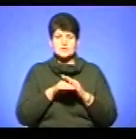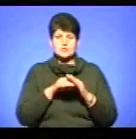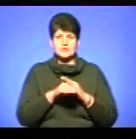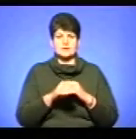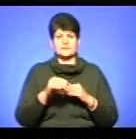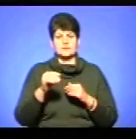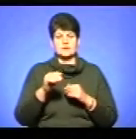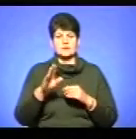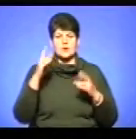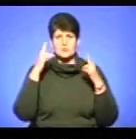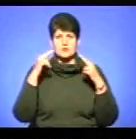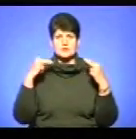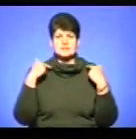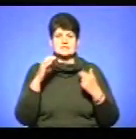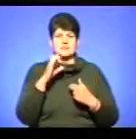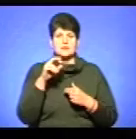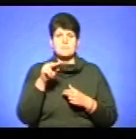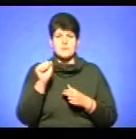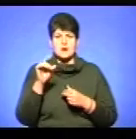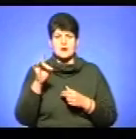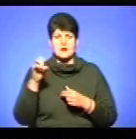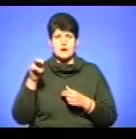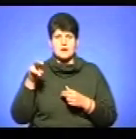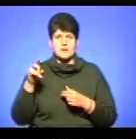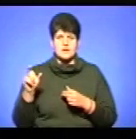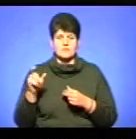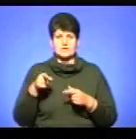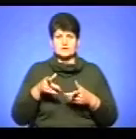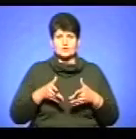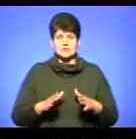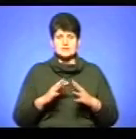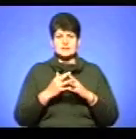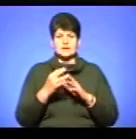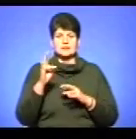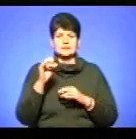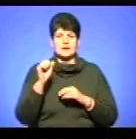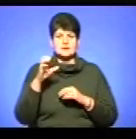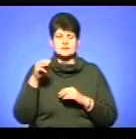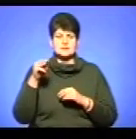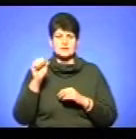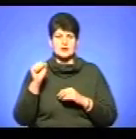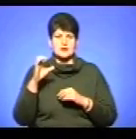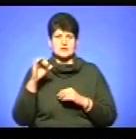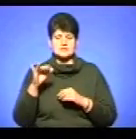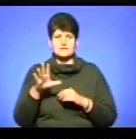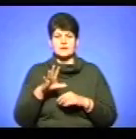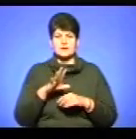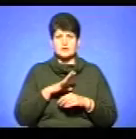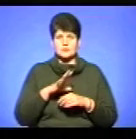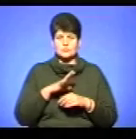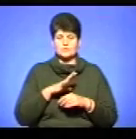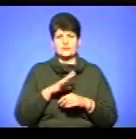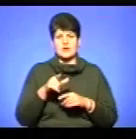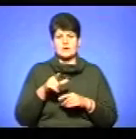черниці Северини Парельє. Вона народилась у Настасові Теребовлянського району. Донька – єврея корчмаря, яка стала християнською